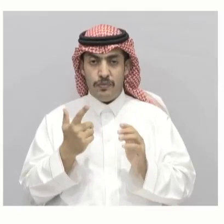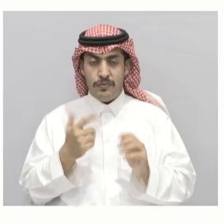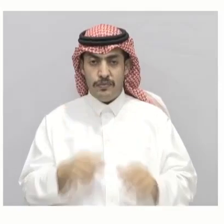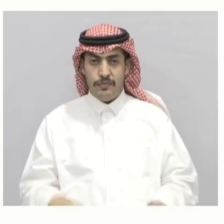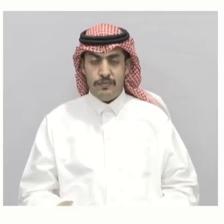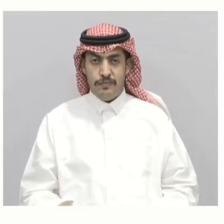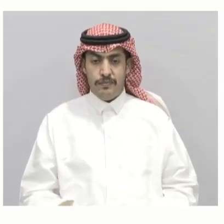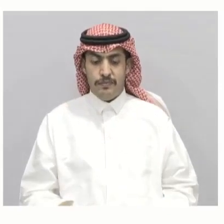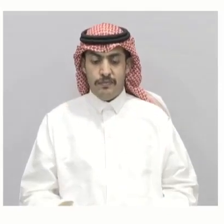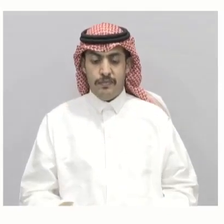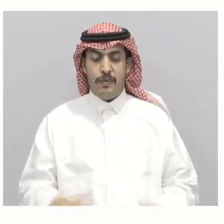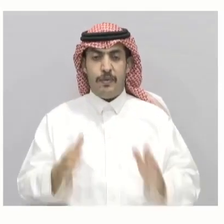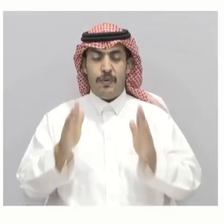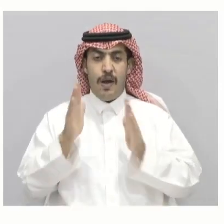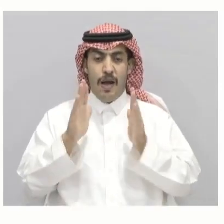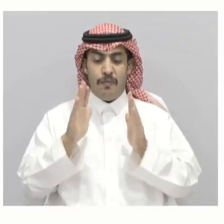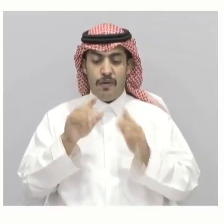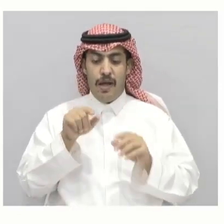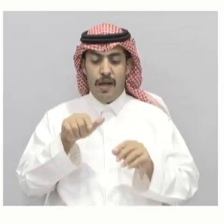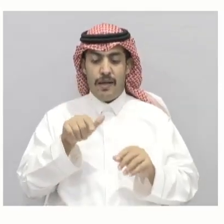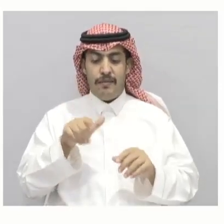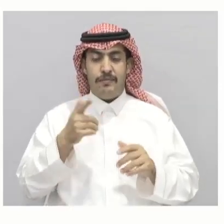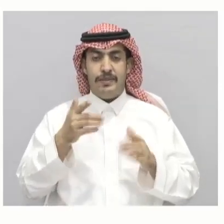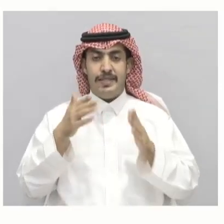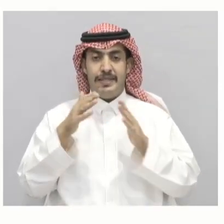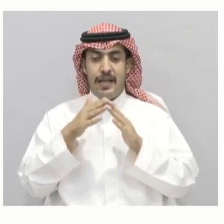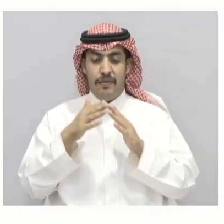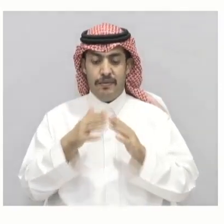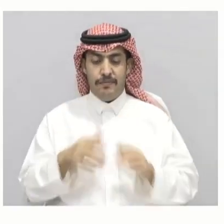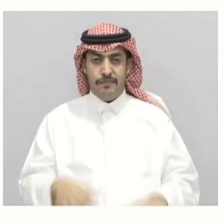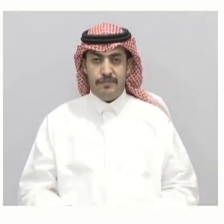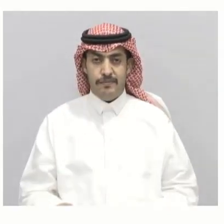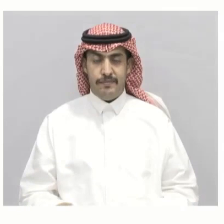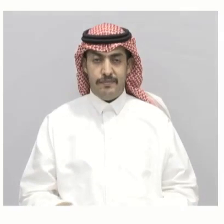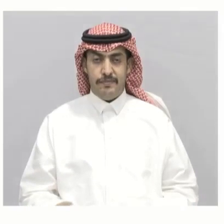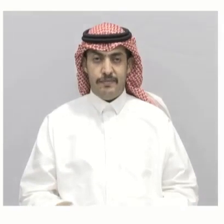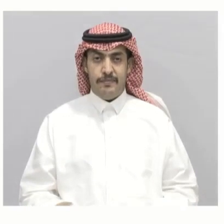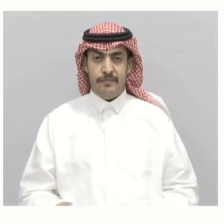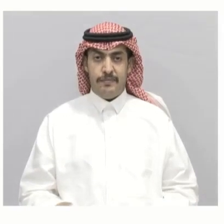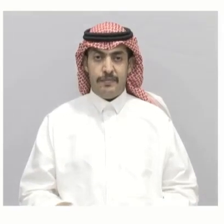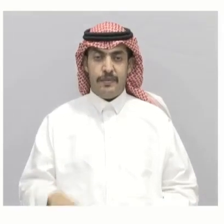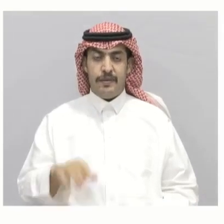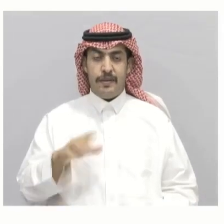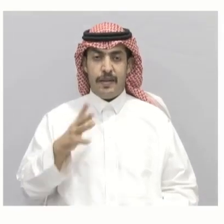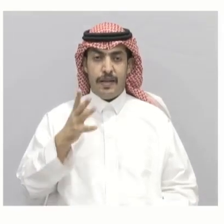ممتاز يقابلها هذه الزاويه فبذلك سيكون